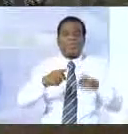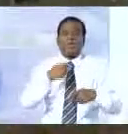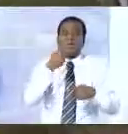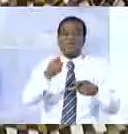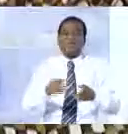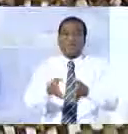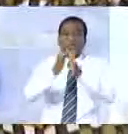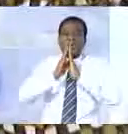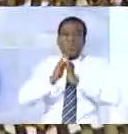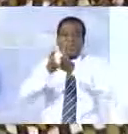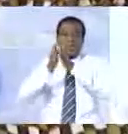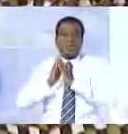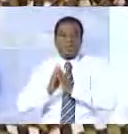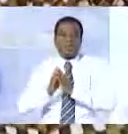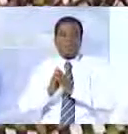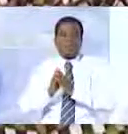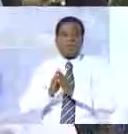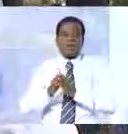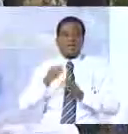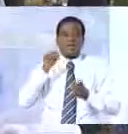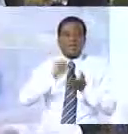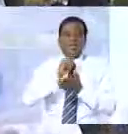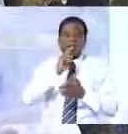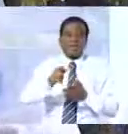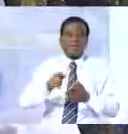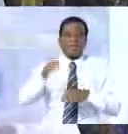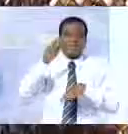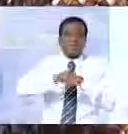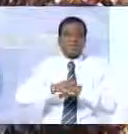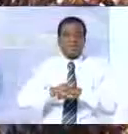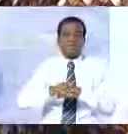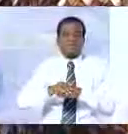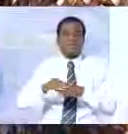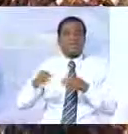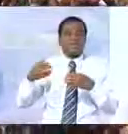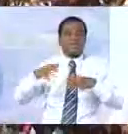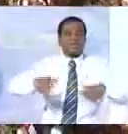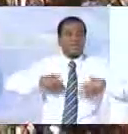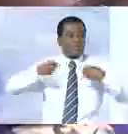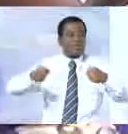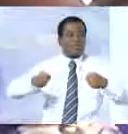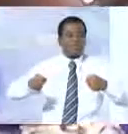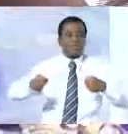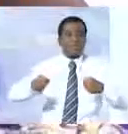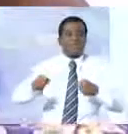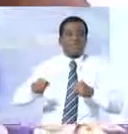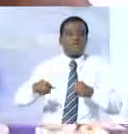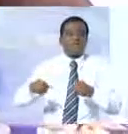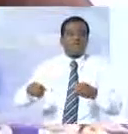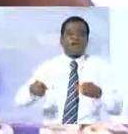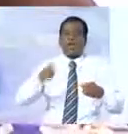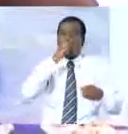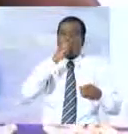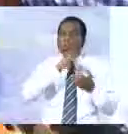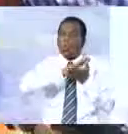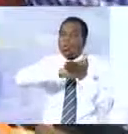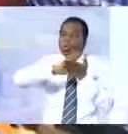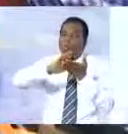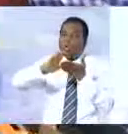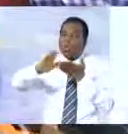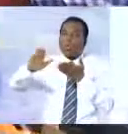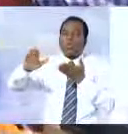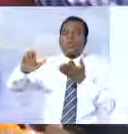des doléances. Elle porte notamment sur la construction de centres de santé et l'adduction en eau potable. En